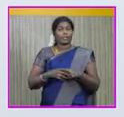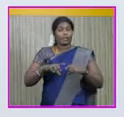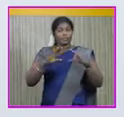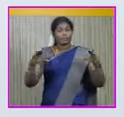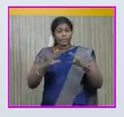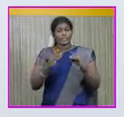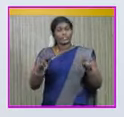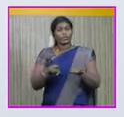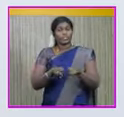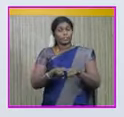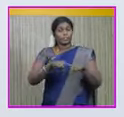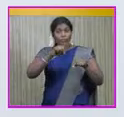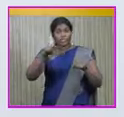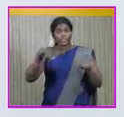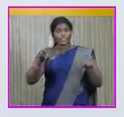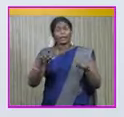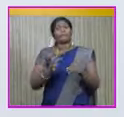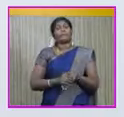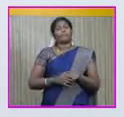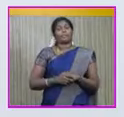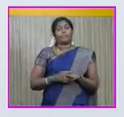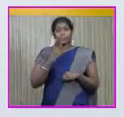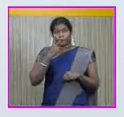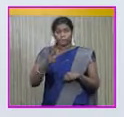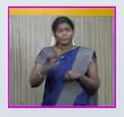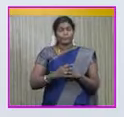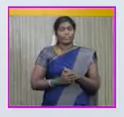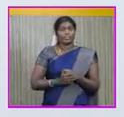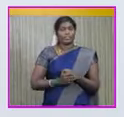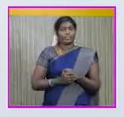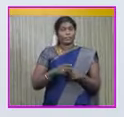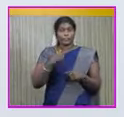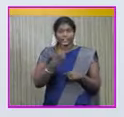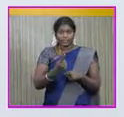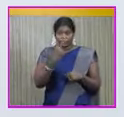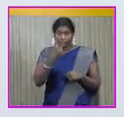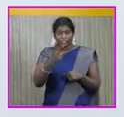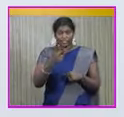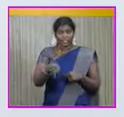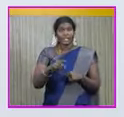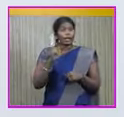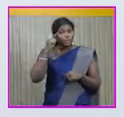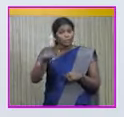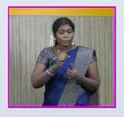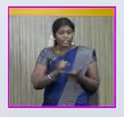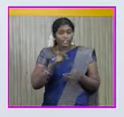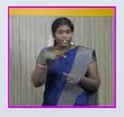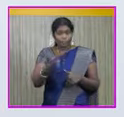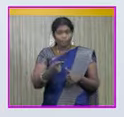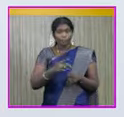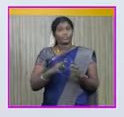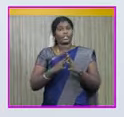வடிவொப்புமை கொண்டுள்ளது அப்படின்ற விஷயமும் கணக்கிலேயே நமக்கு கொடுத்துருக்காங்க. அப்போ நம்ம செய்ய வேண்டிய வேலை என்ன?